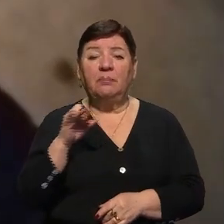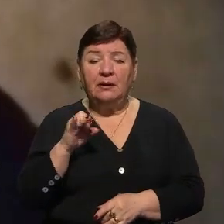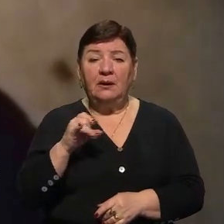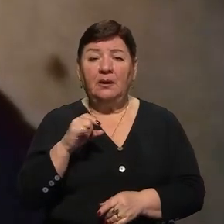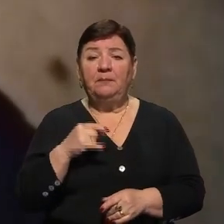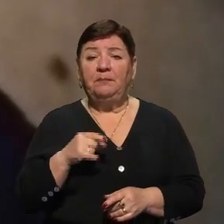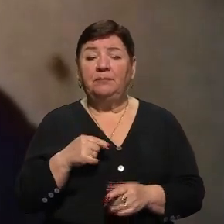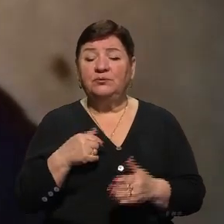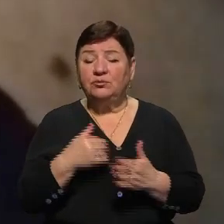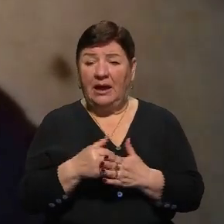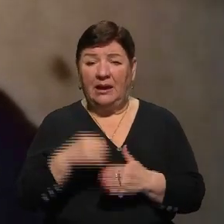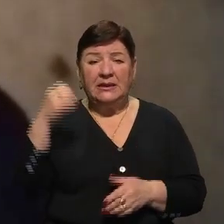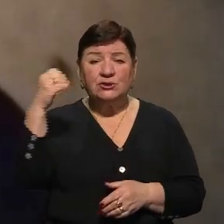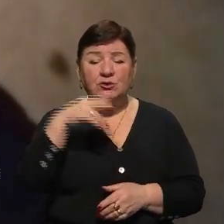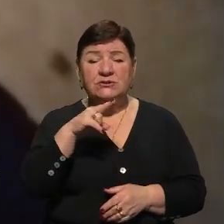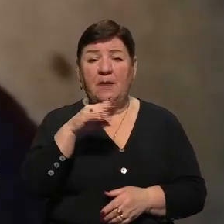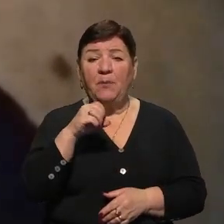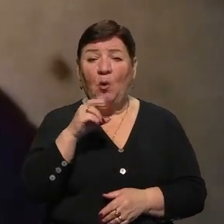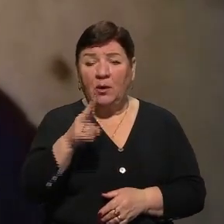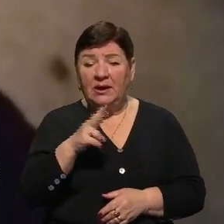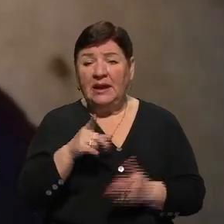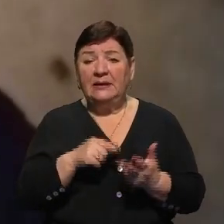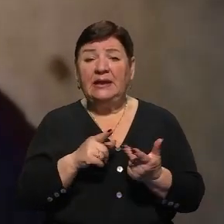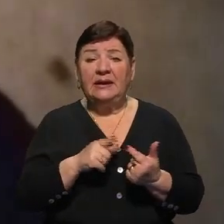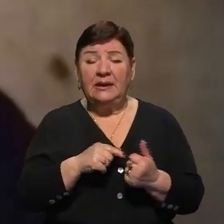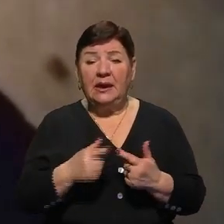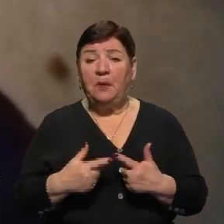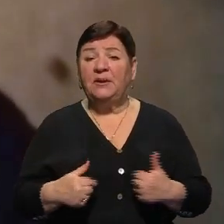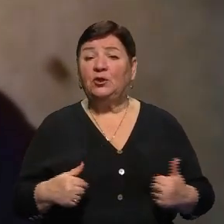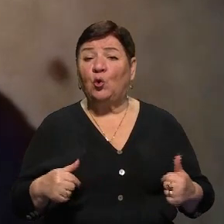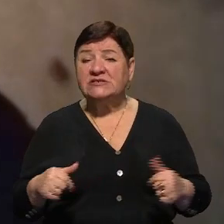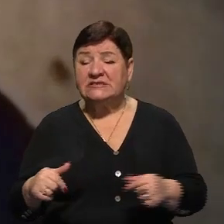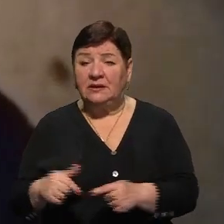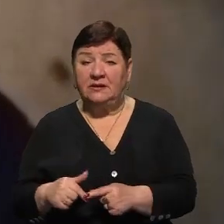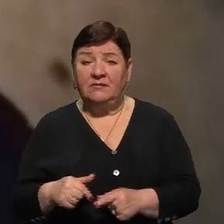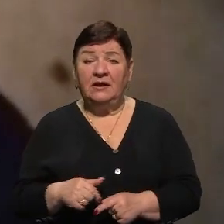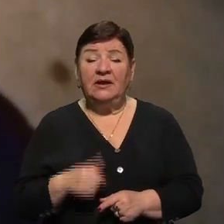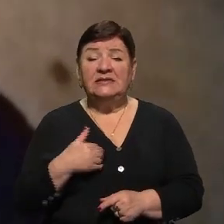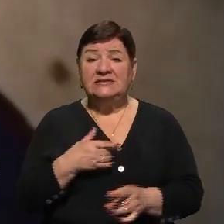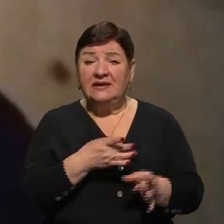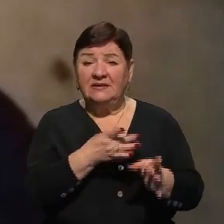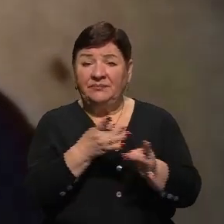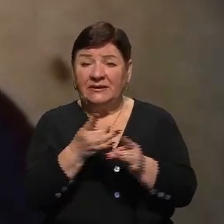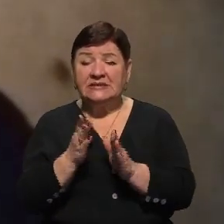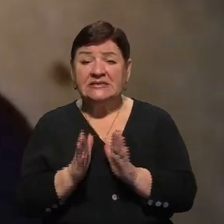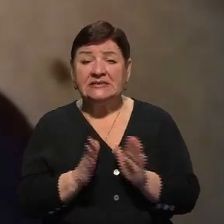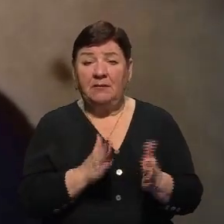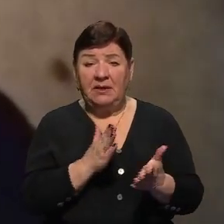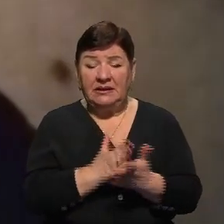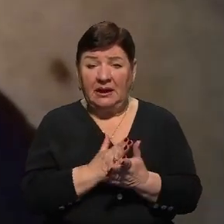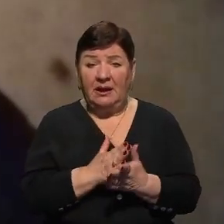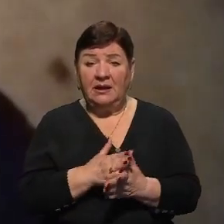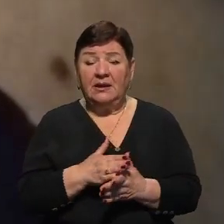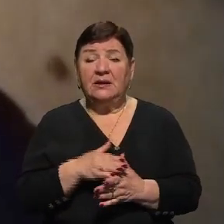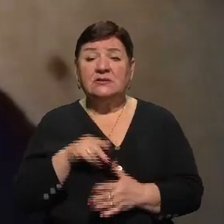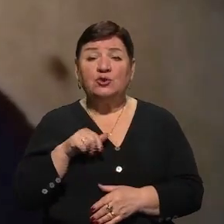підганяли тут і сонцепьоки. У них на озброєнні декількох підрозділів є ці вогнеметні системи. Ну, сходили в